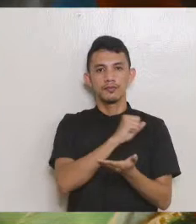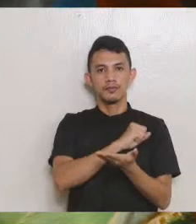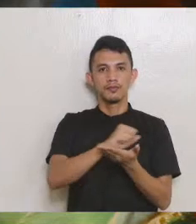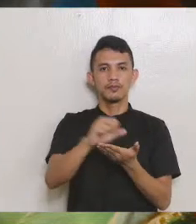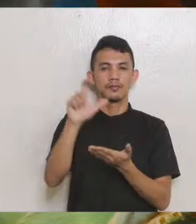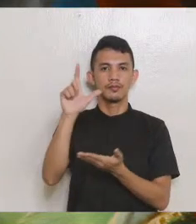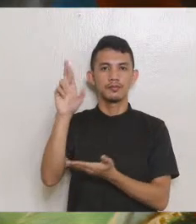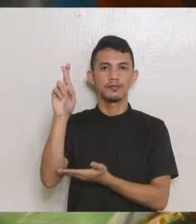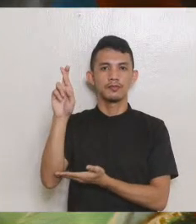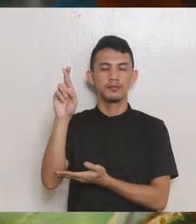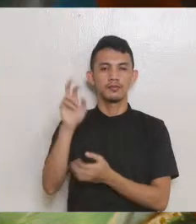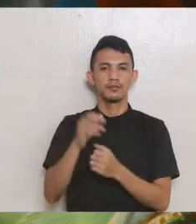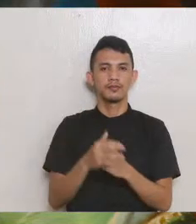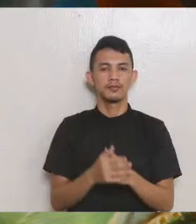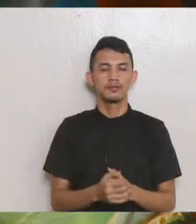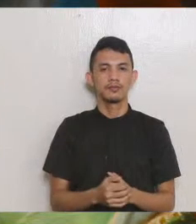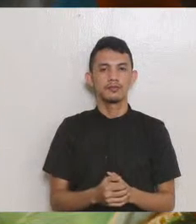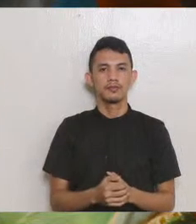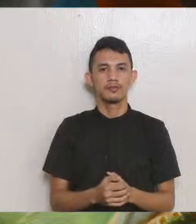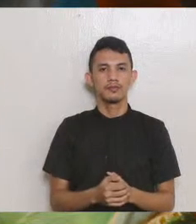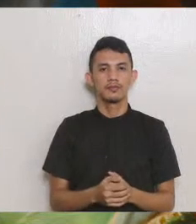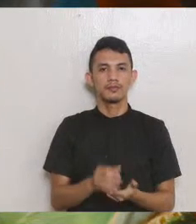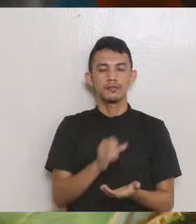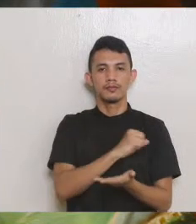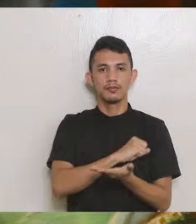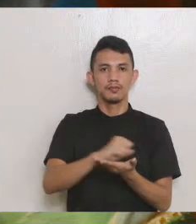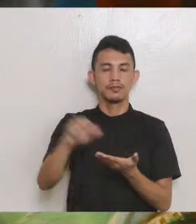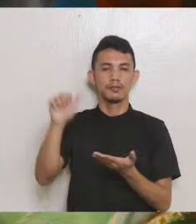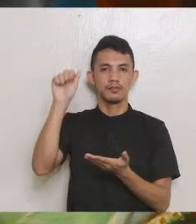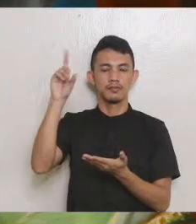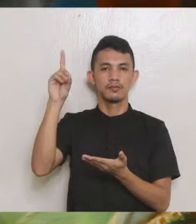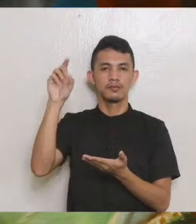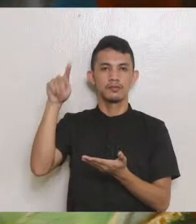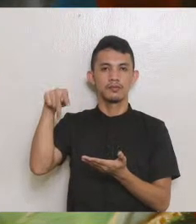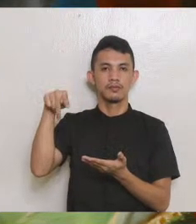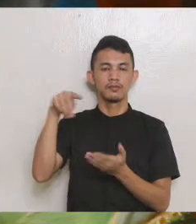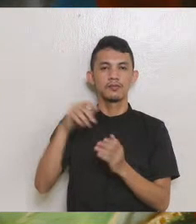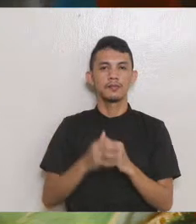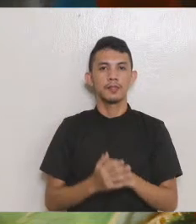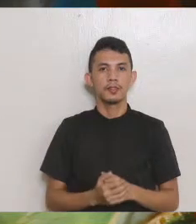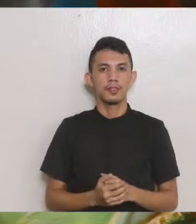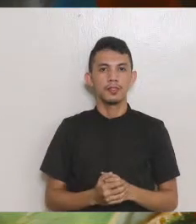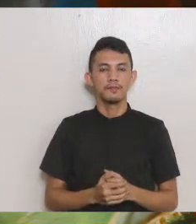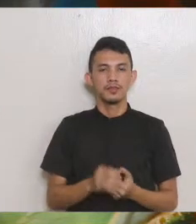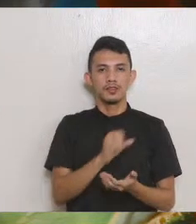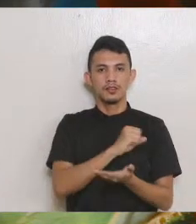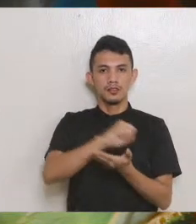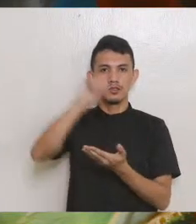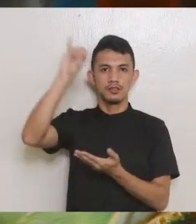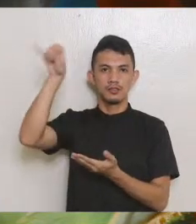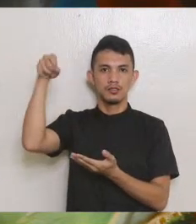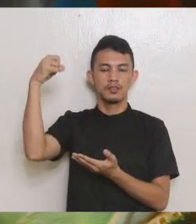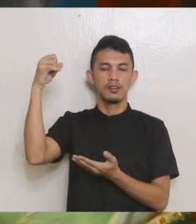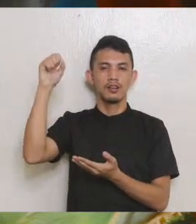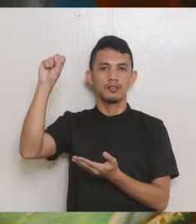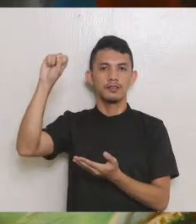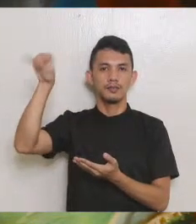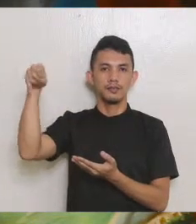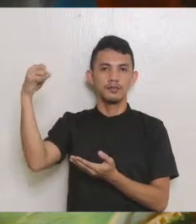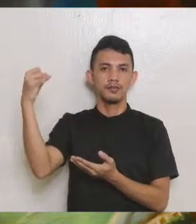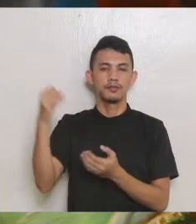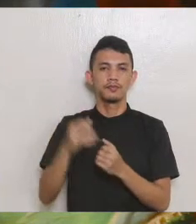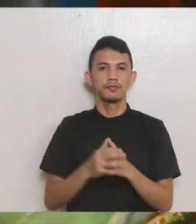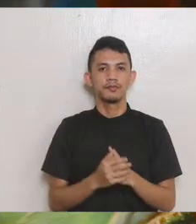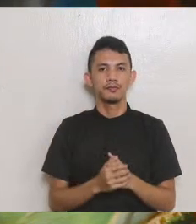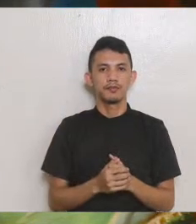Lorenzo Ruiz, igampo mo kami. San Antonio de Padua, igampo mo kami. San Judas Tadeo, igampo mo